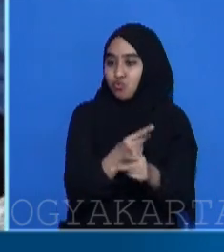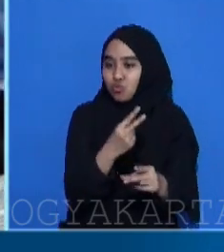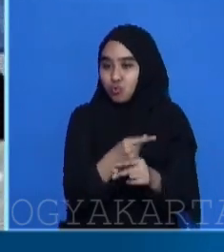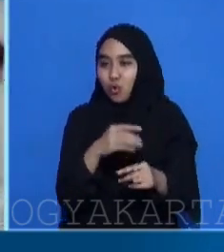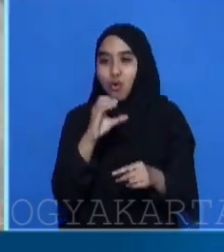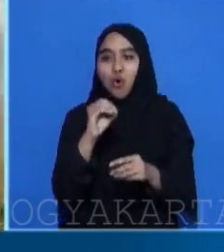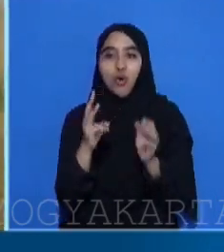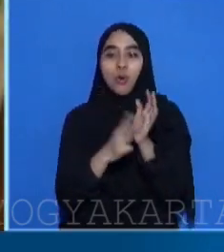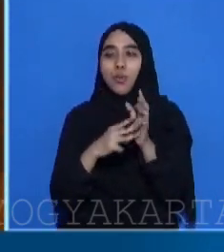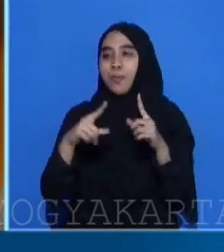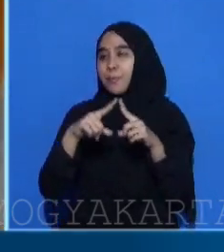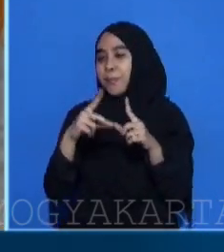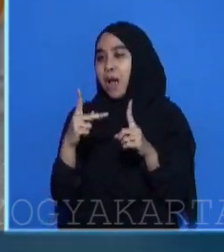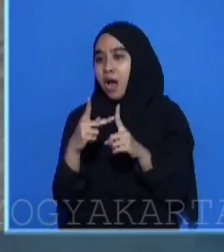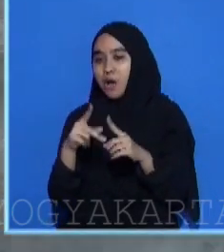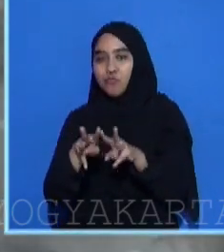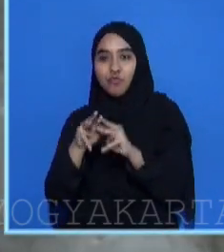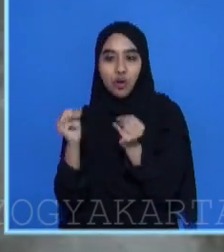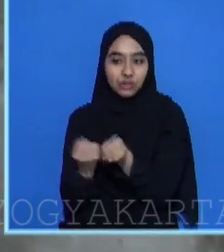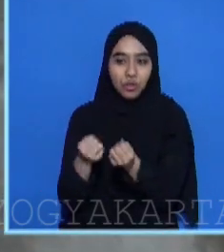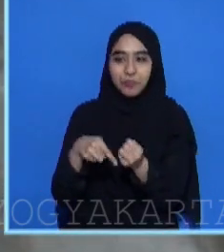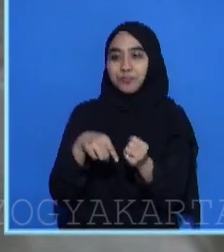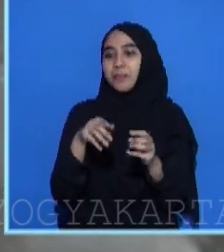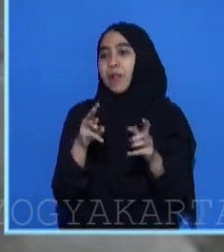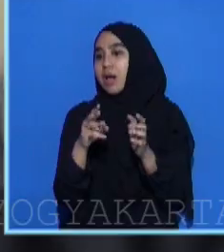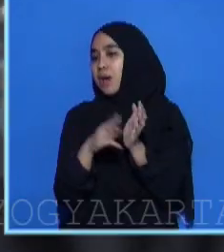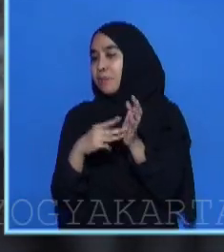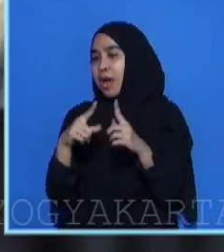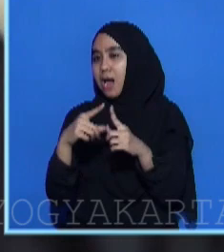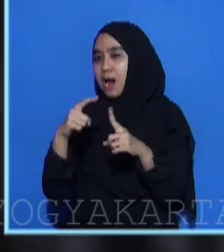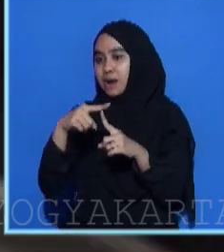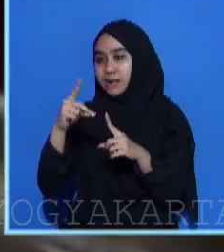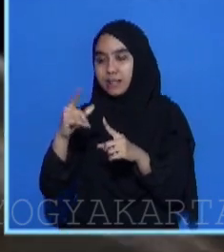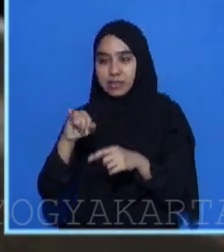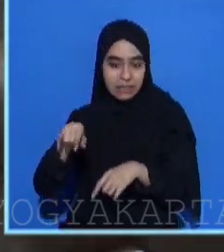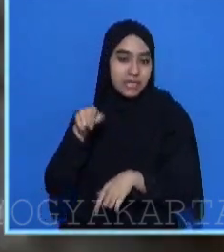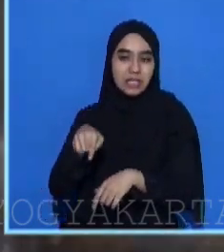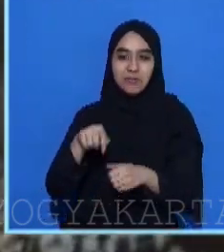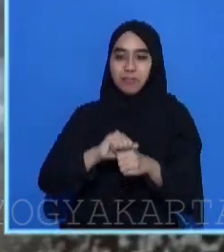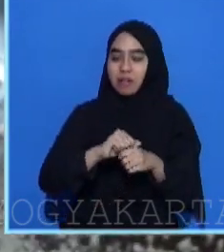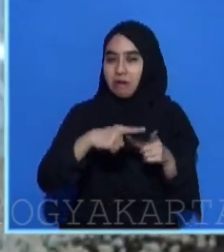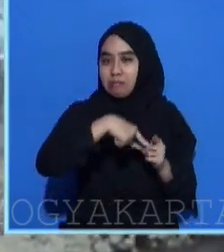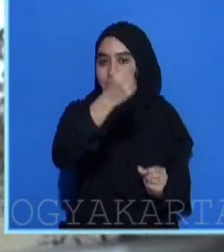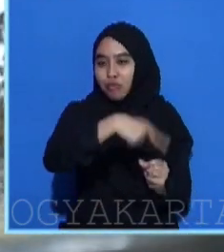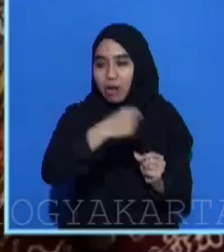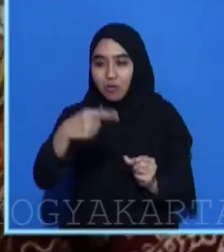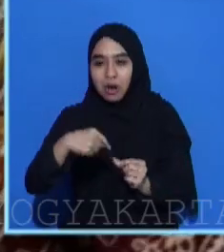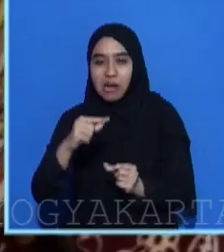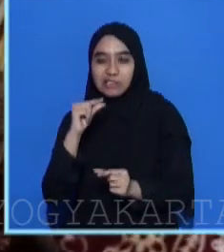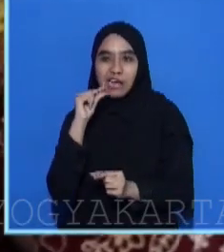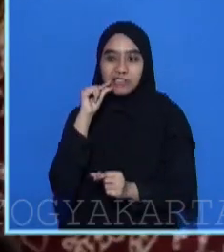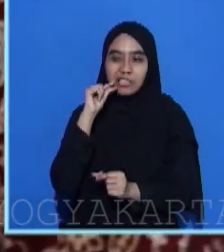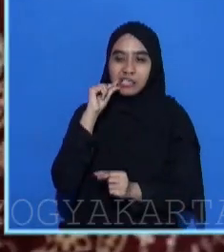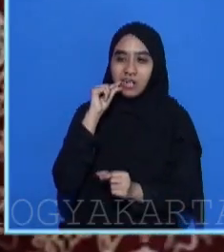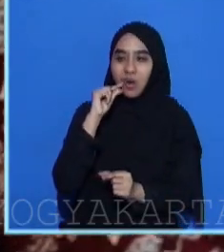Mae Eti para ibu ini mendapatkan pelatihan pembuatan produk olahan lidah buaya yang bernilai ekonomis seperti kerupuk aloe vera